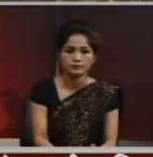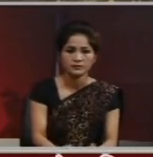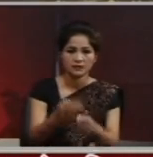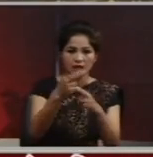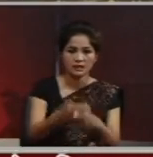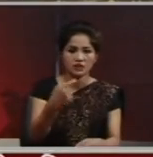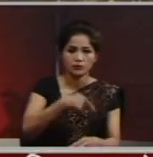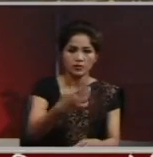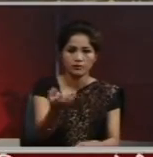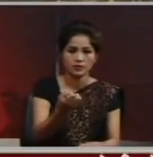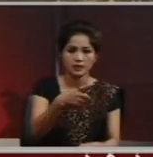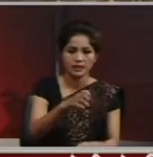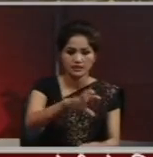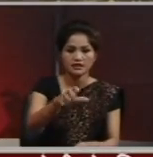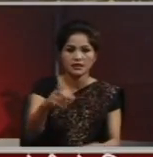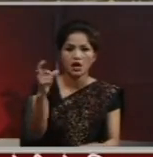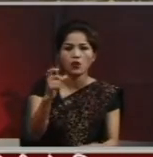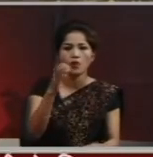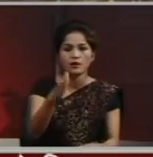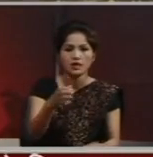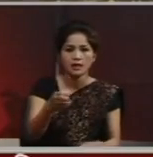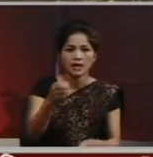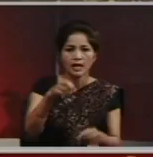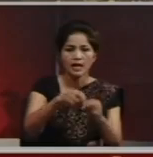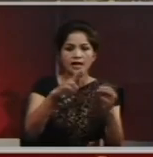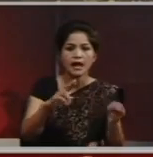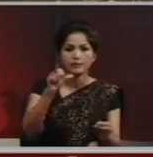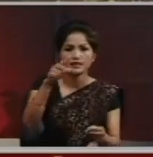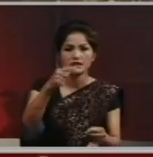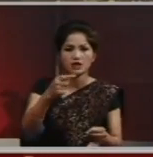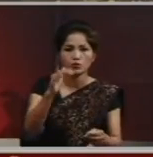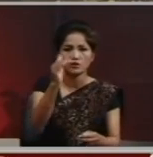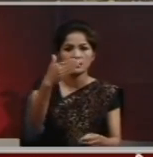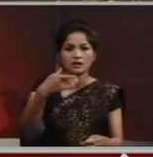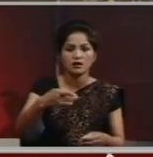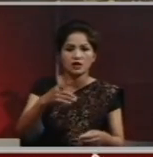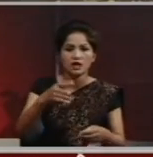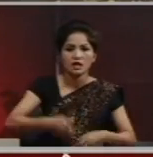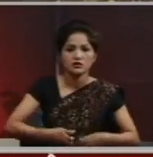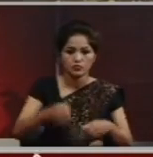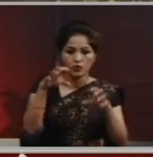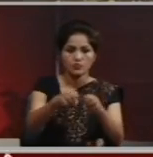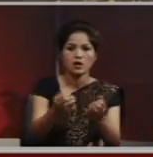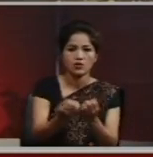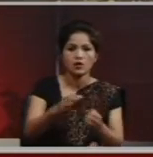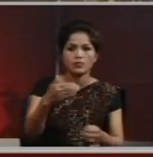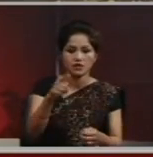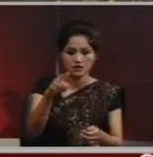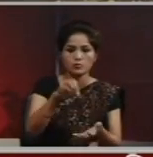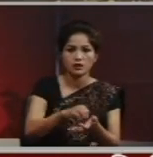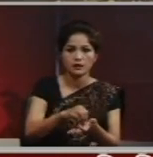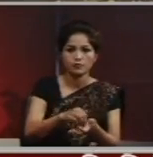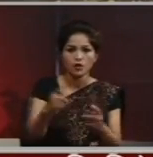आर्थिक उपार्जनका लागि स्थानीय क्लबले राम जानकीको तिलकोत्सव हुने स्थान कब्जा गरेपछि